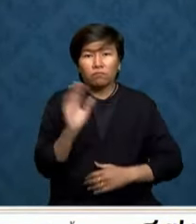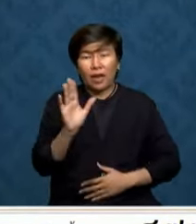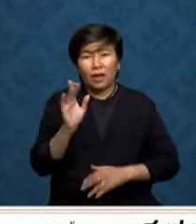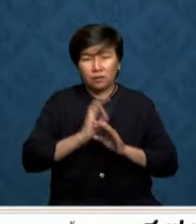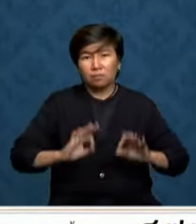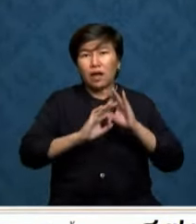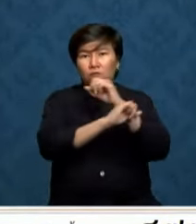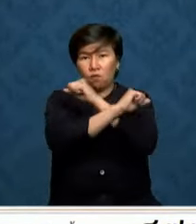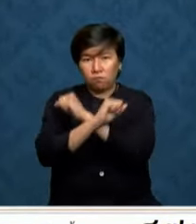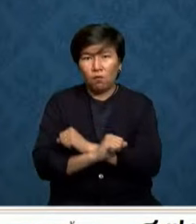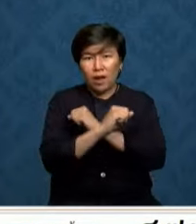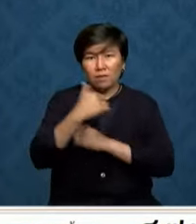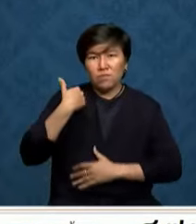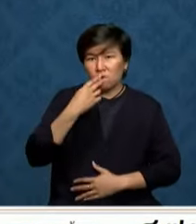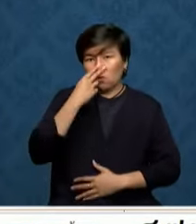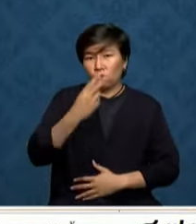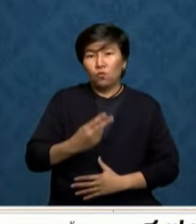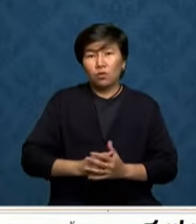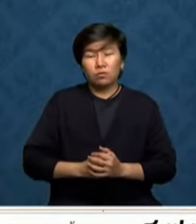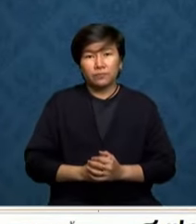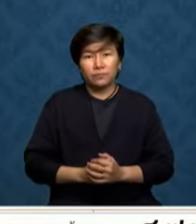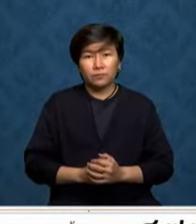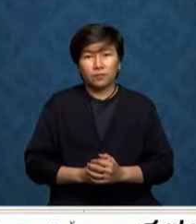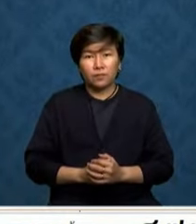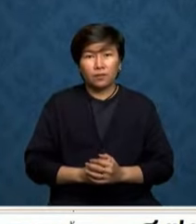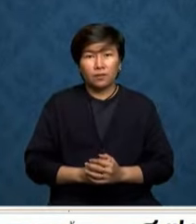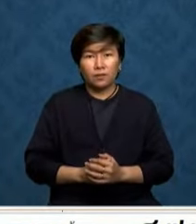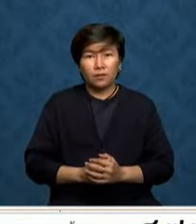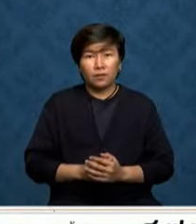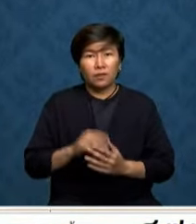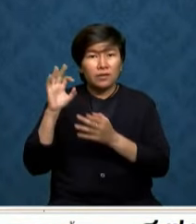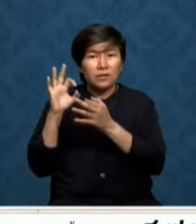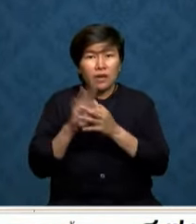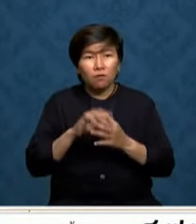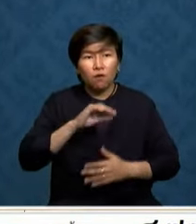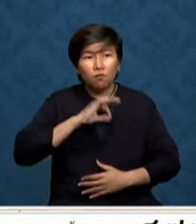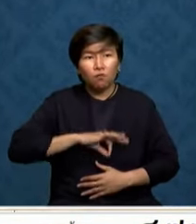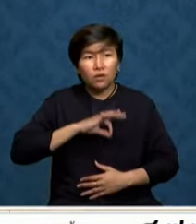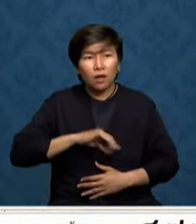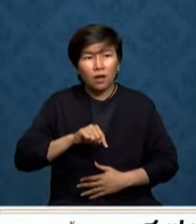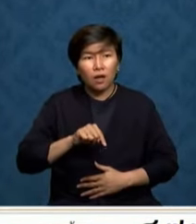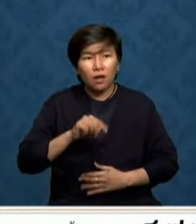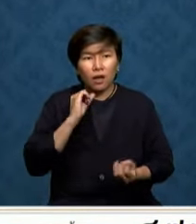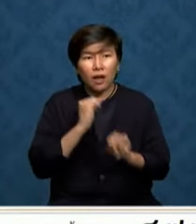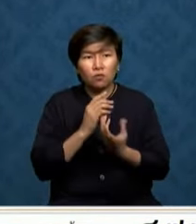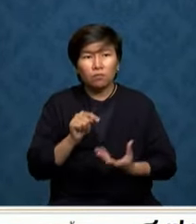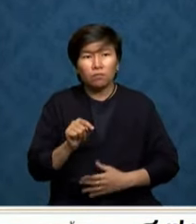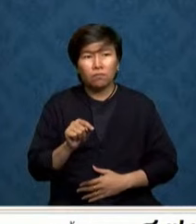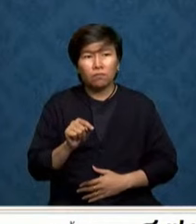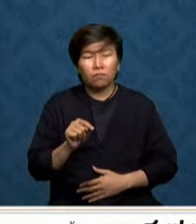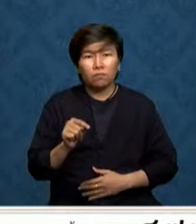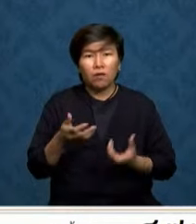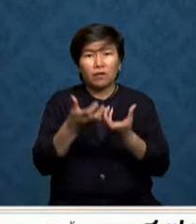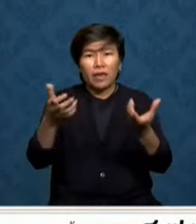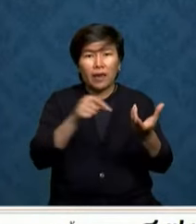เราต้องยืนหยัดเราก็ต้องยืนหยัดแม้ว่าสิ่งเหล่านั้นจะกระทบกับความรู้สึกที่ไม่ดีของพี่น้องบาง